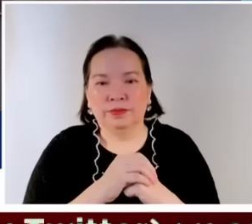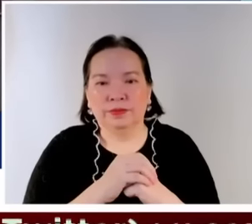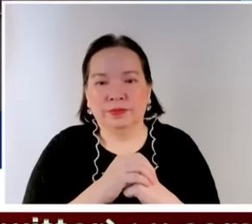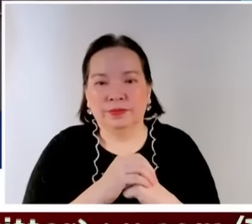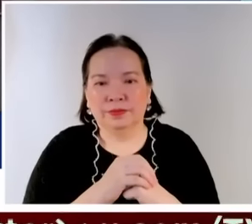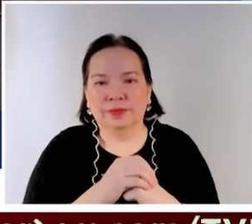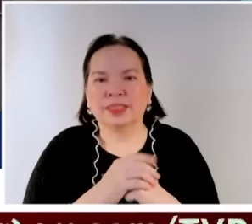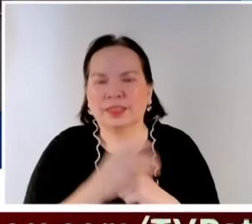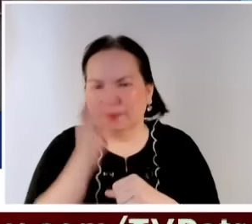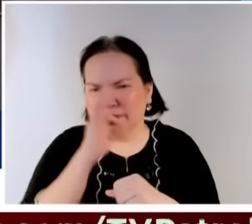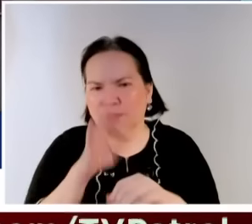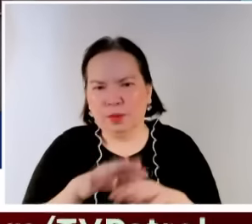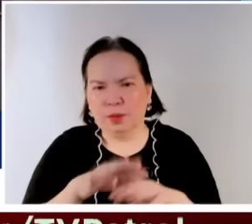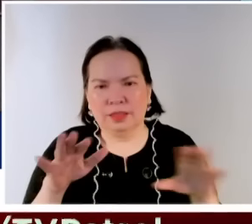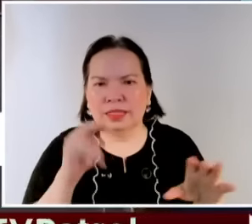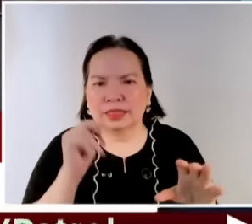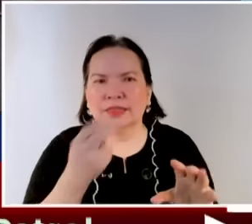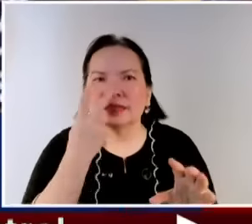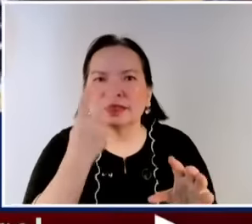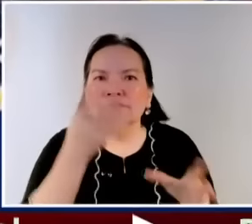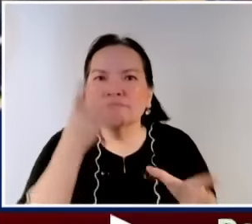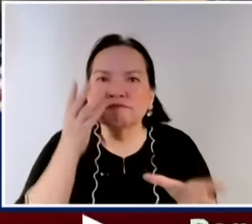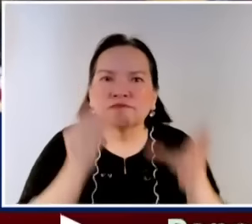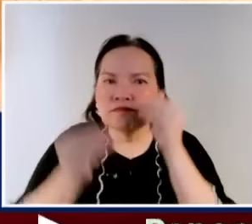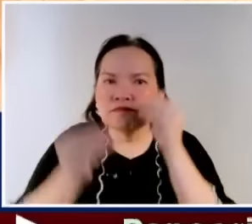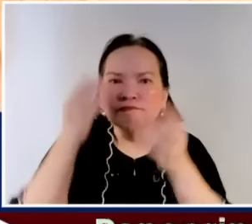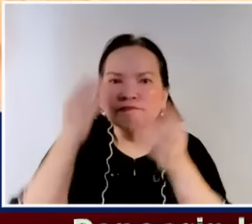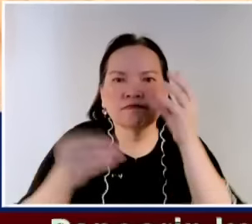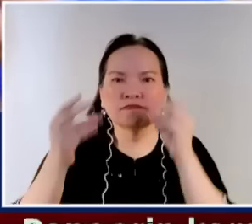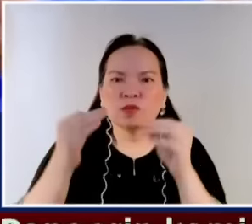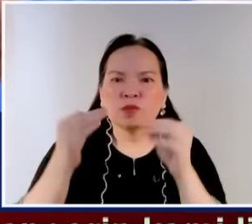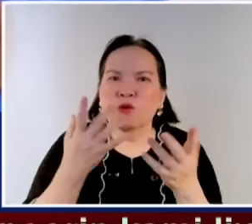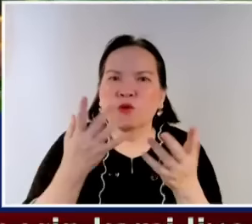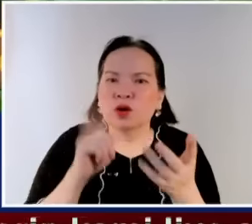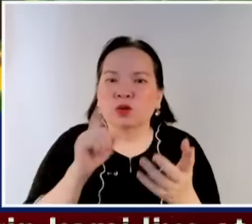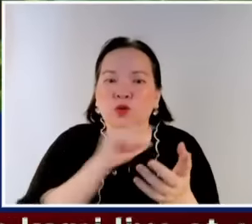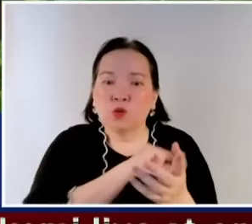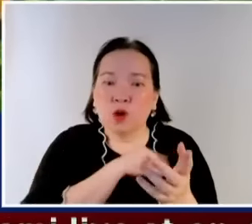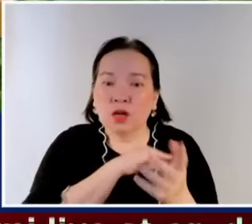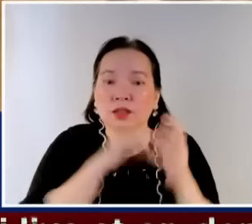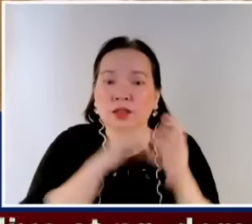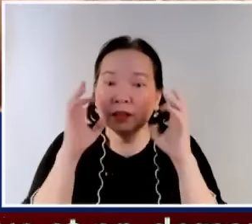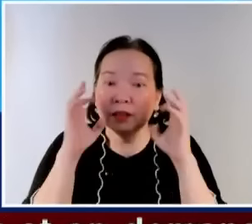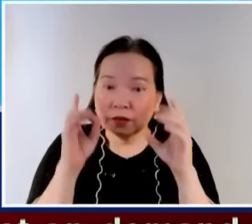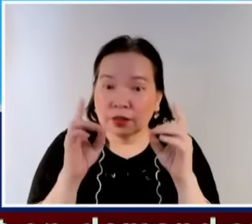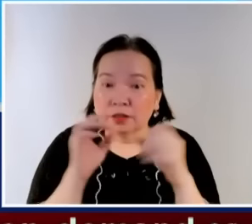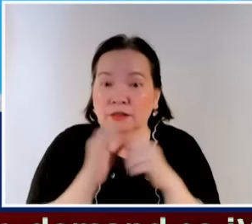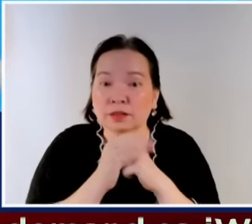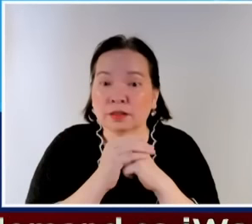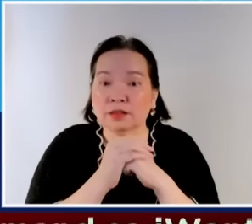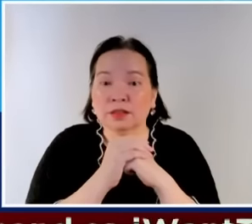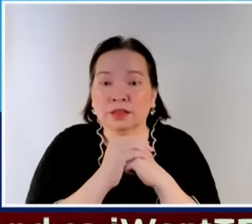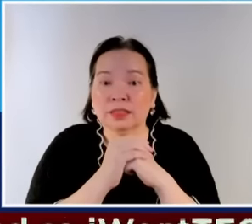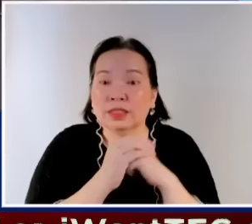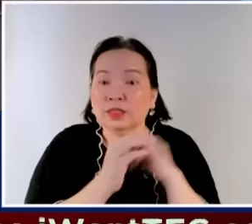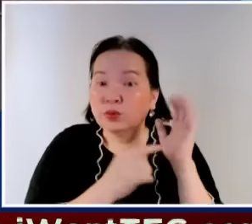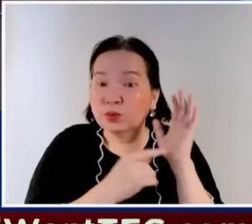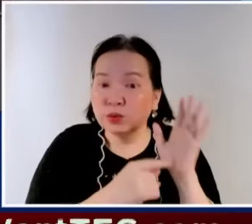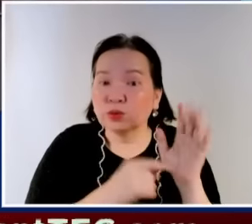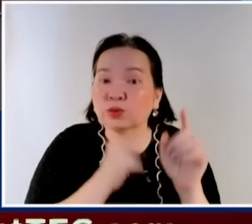children need to have this kind of quality educational shows that are